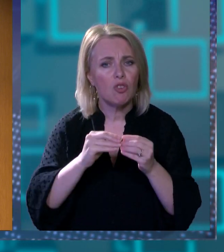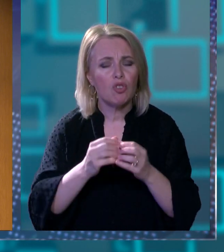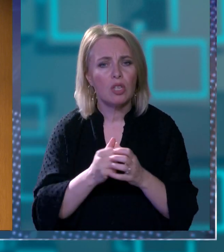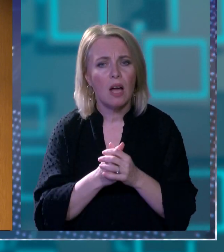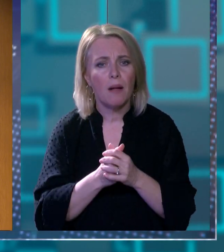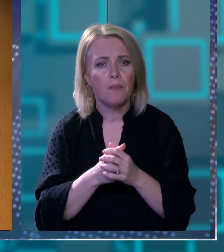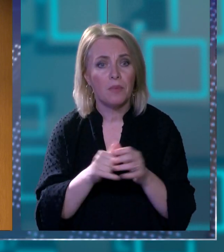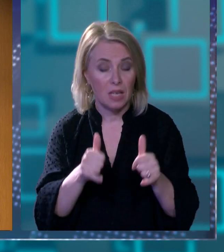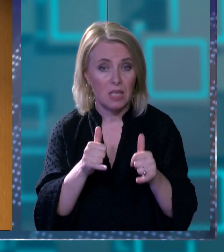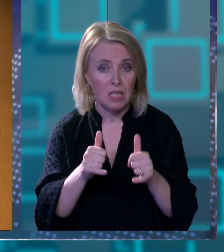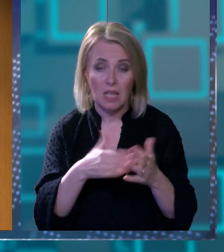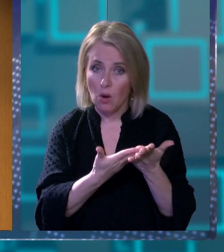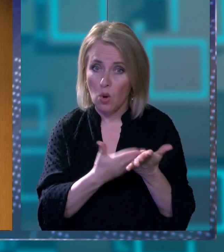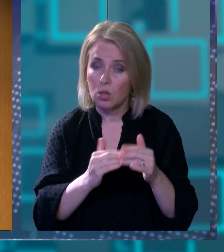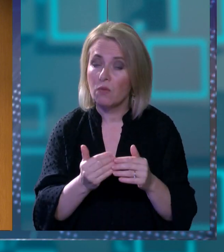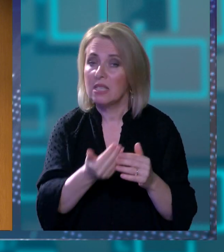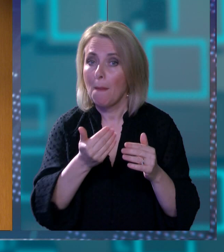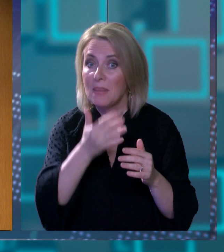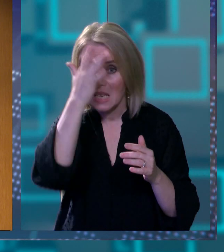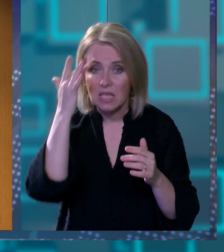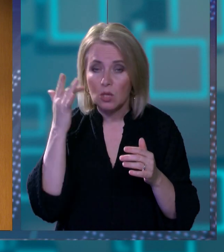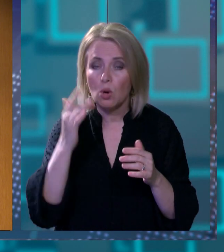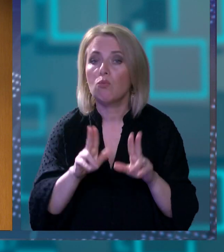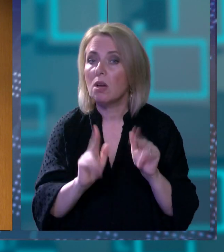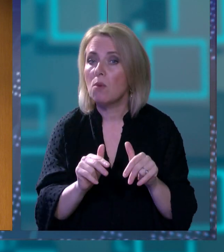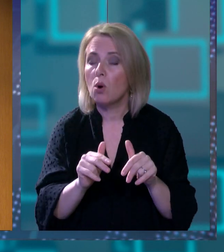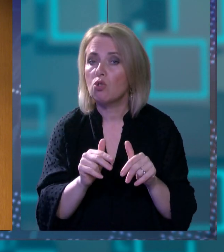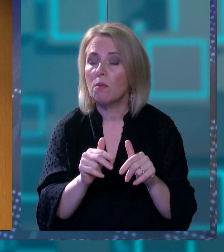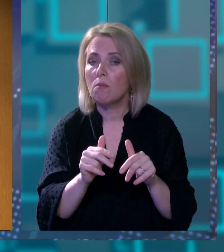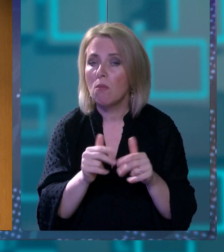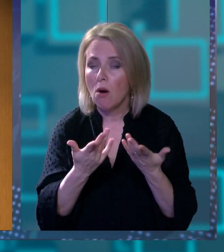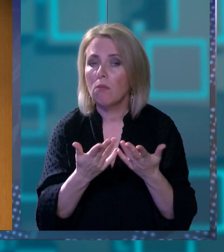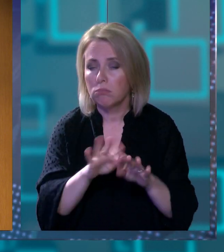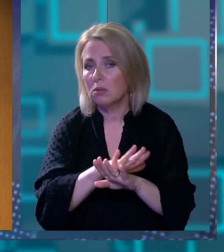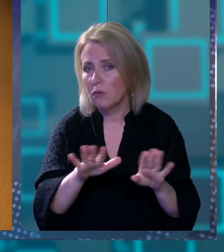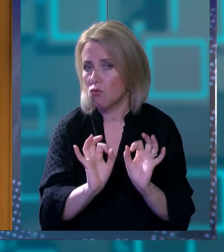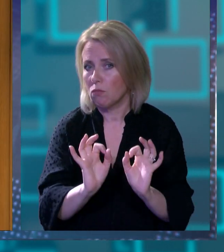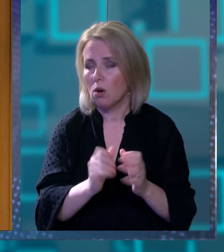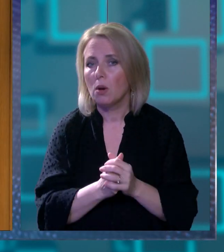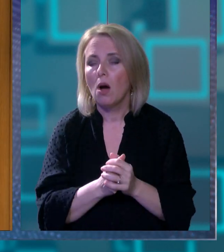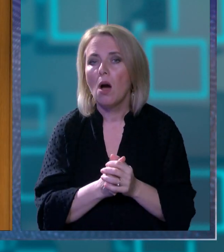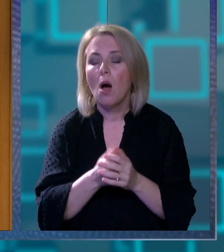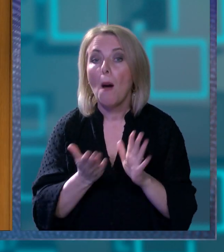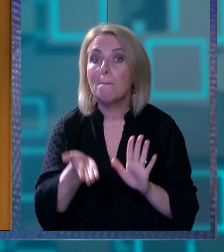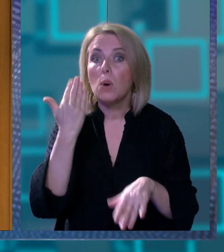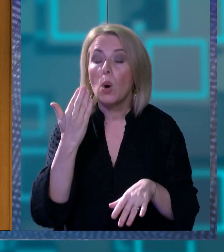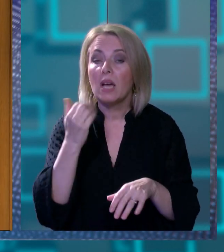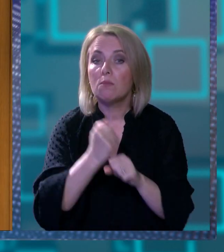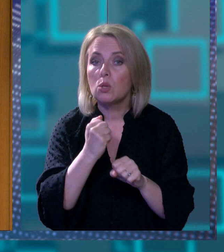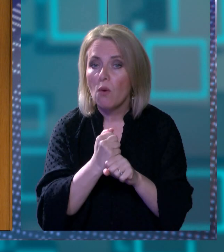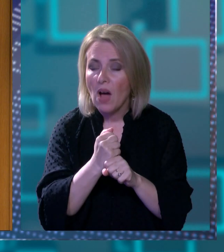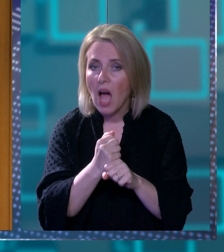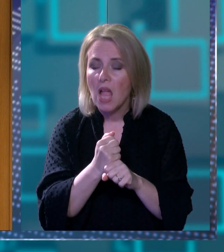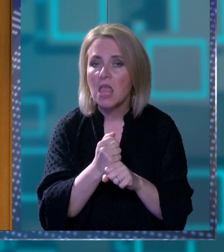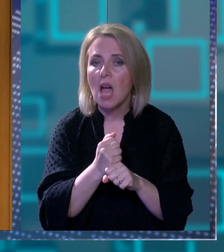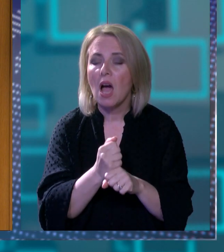korone i to nam je u biti osnova za ovu predsezonu da možemo je izvesti na pravi način. Porast